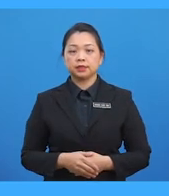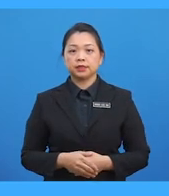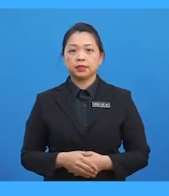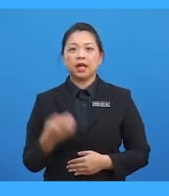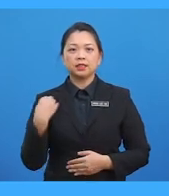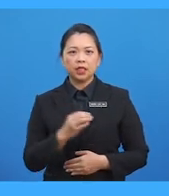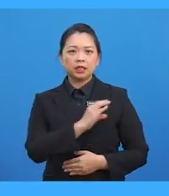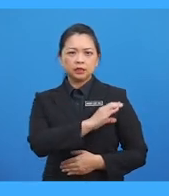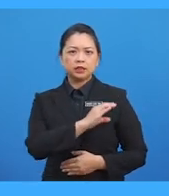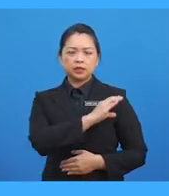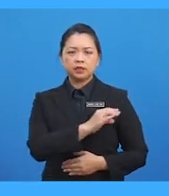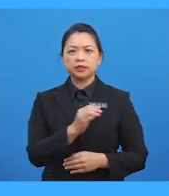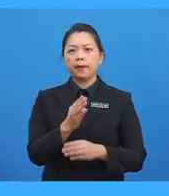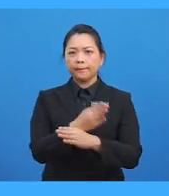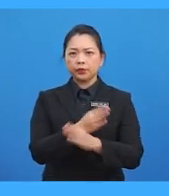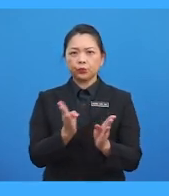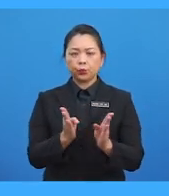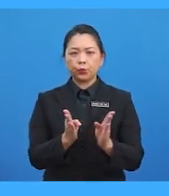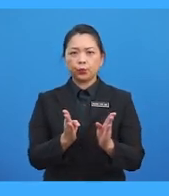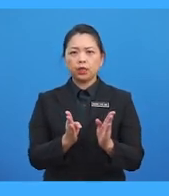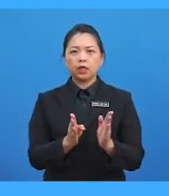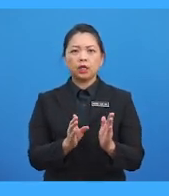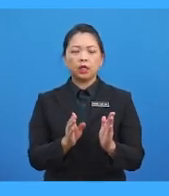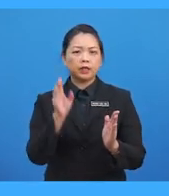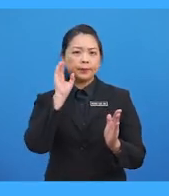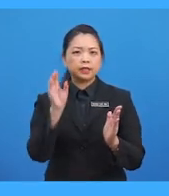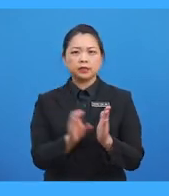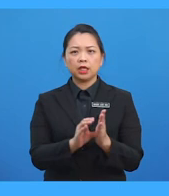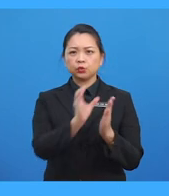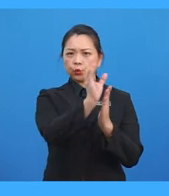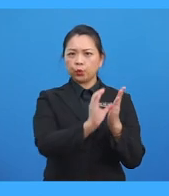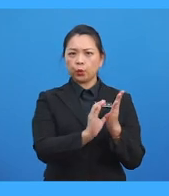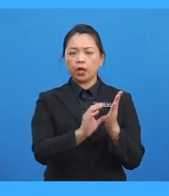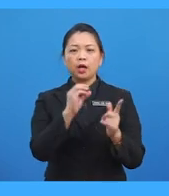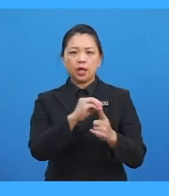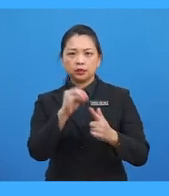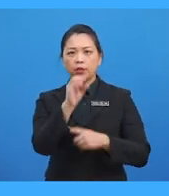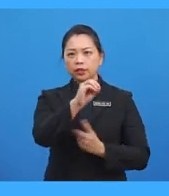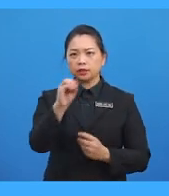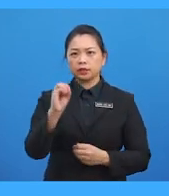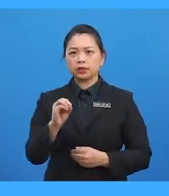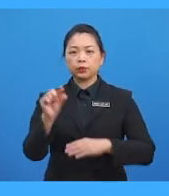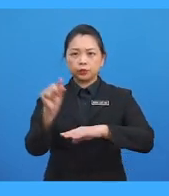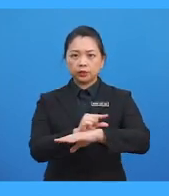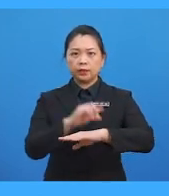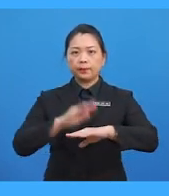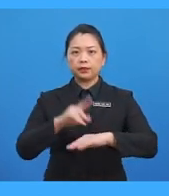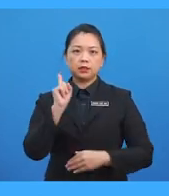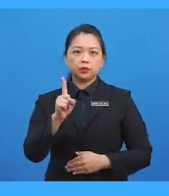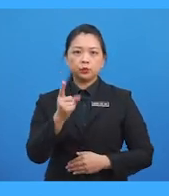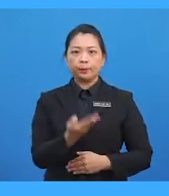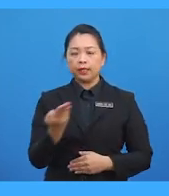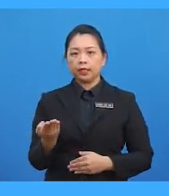ciri bentuk, tata rajah, corak atau hiasan yang digunakan pada sesuatu barang